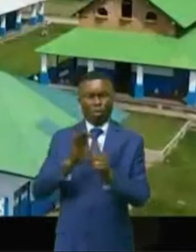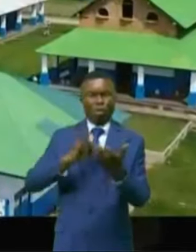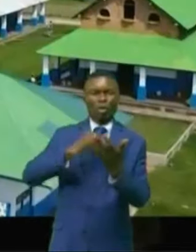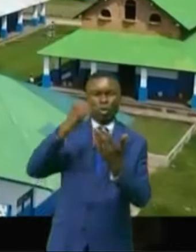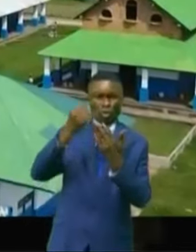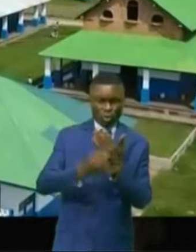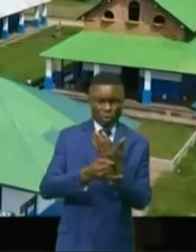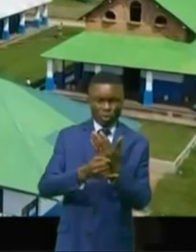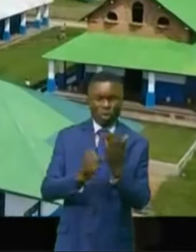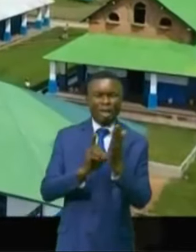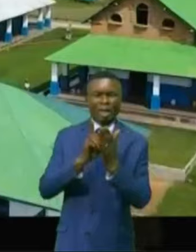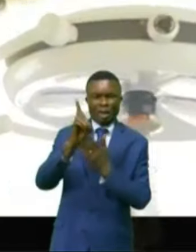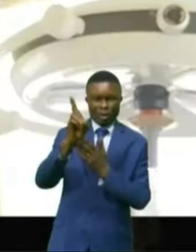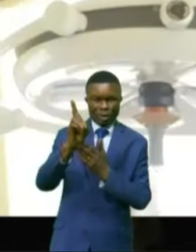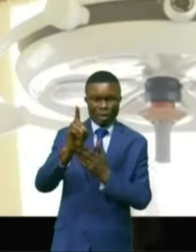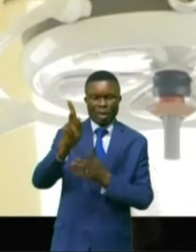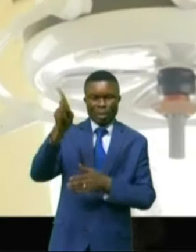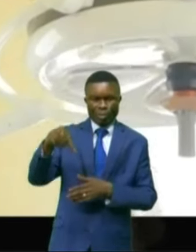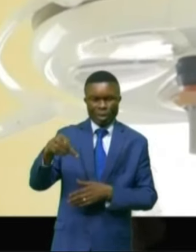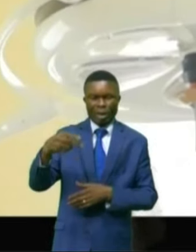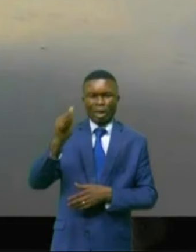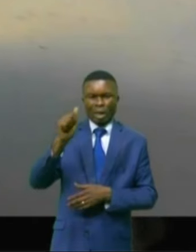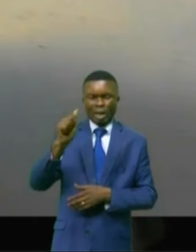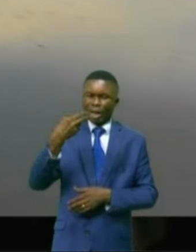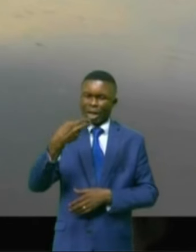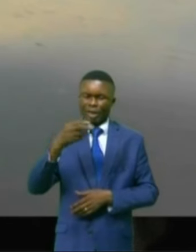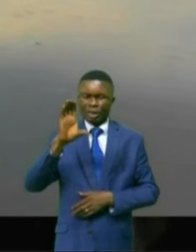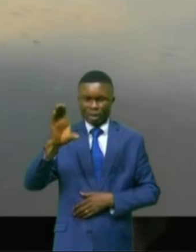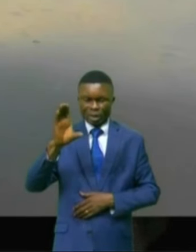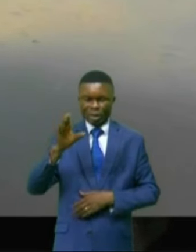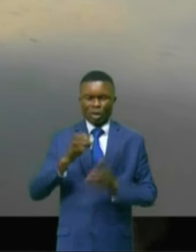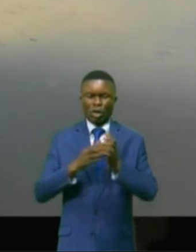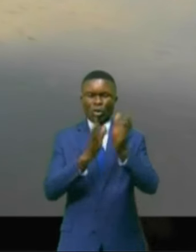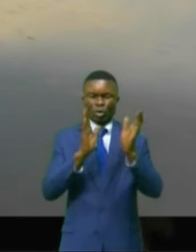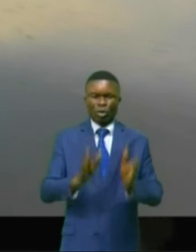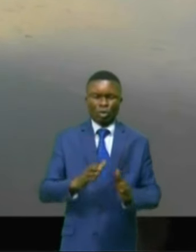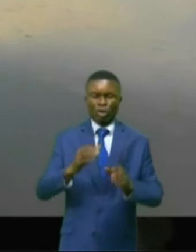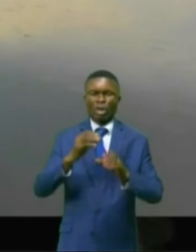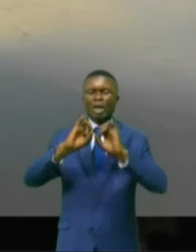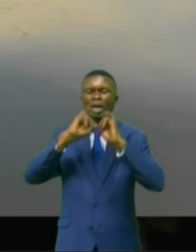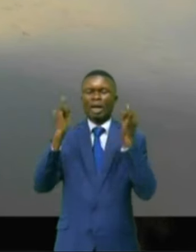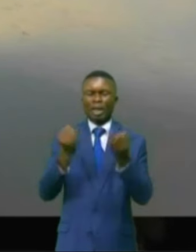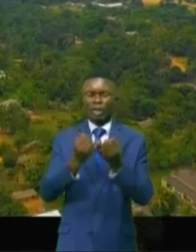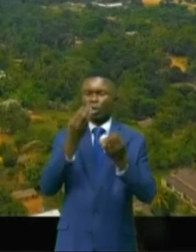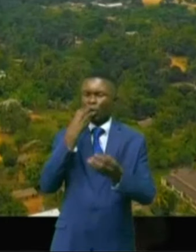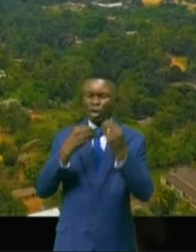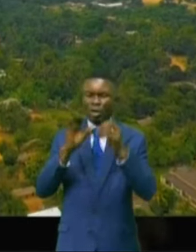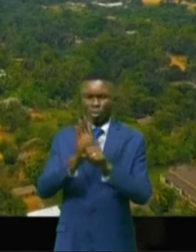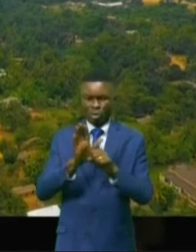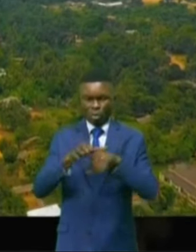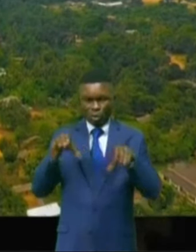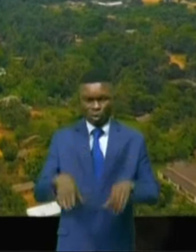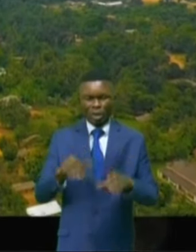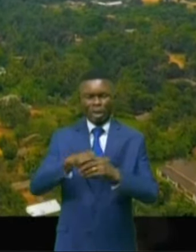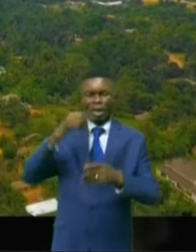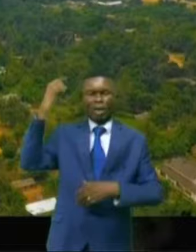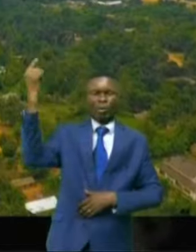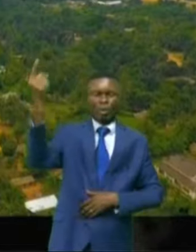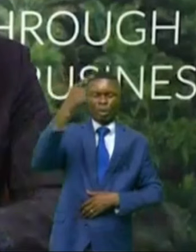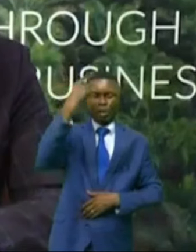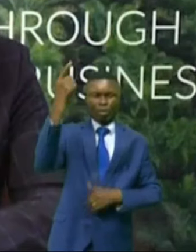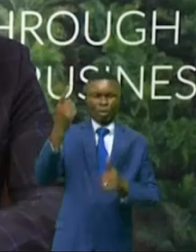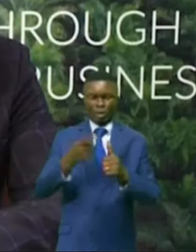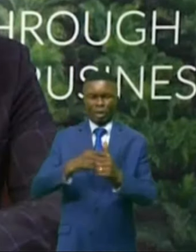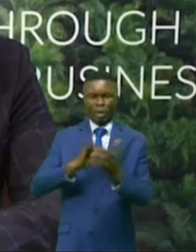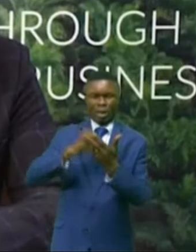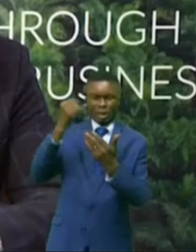qui propulseront PHC au leadership de l'agro-industrie en RD Congo et dans le monde, notamment le